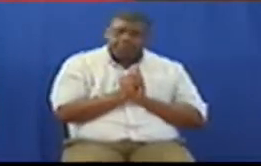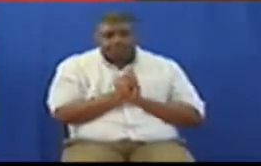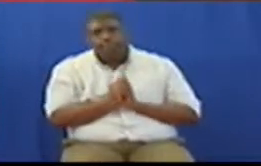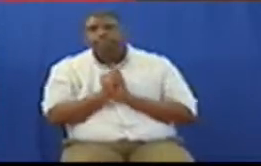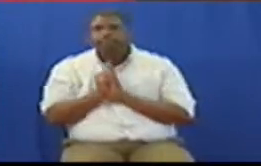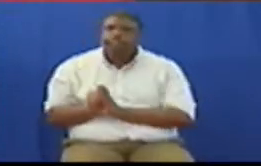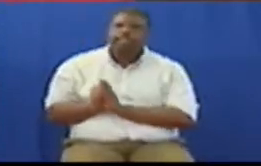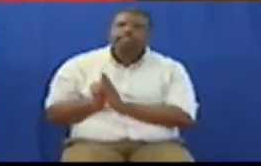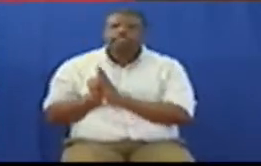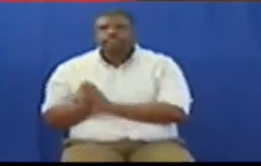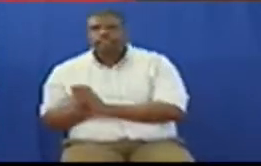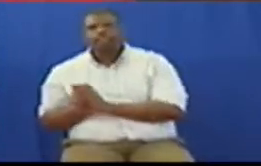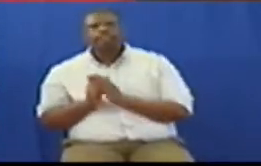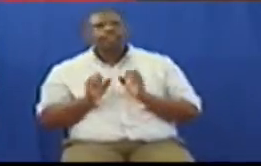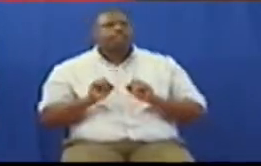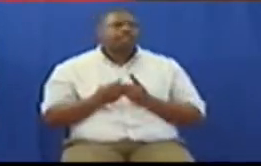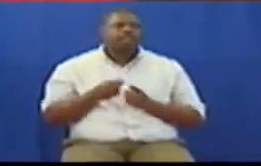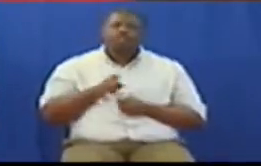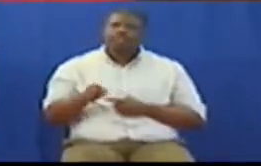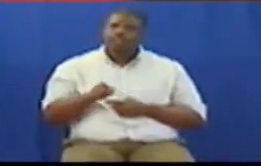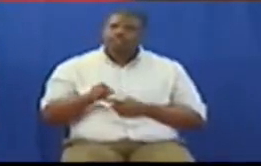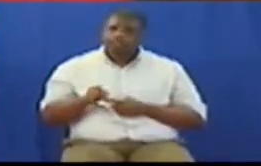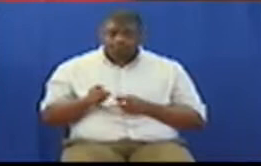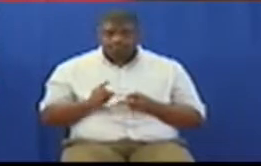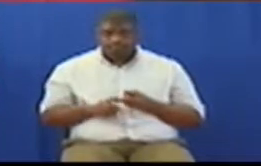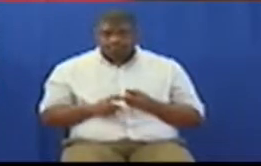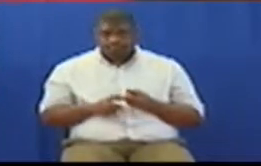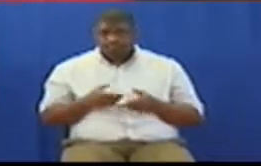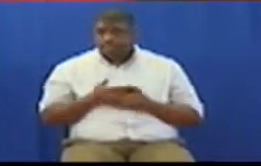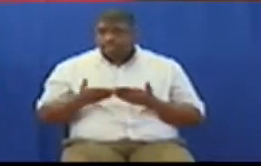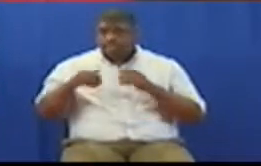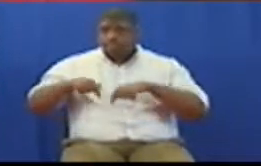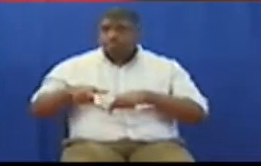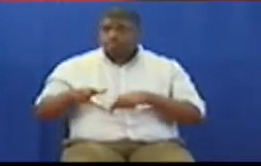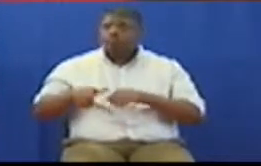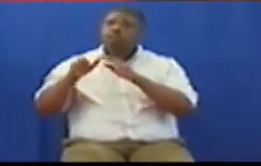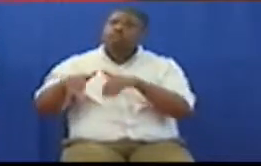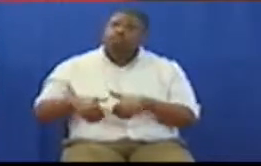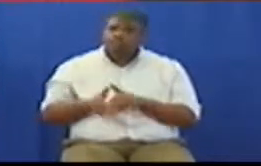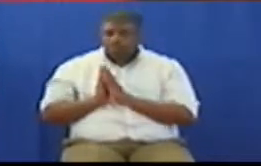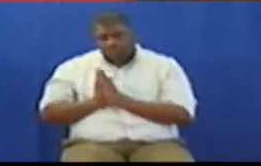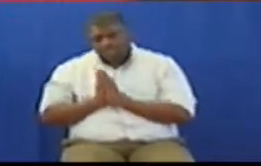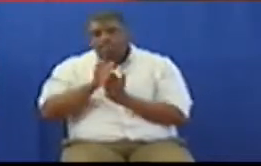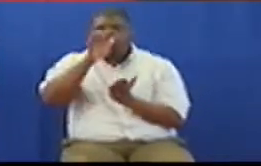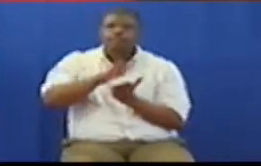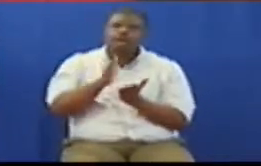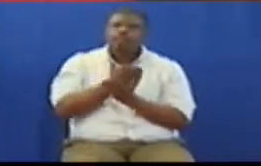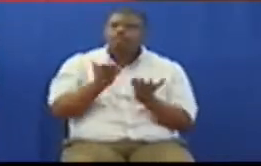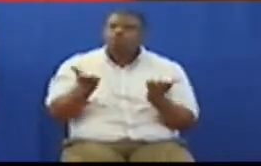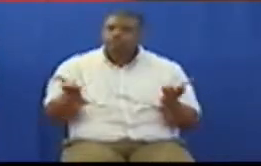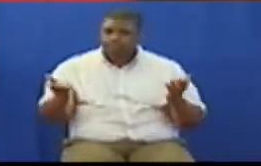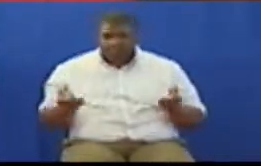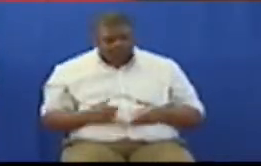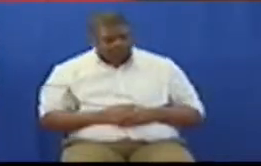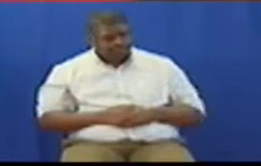uwe na mkusanyiko mkubwa kusali, lakini Mungu yuko kila mahali, au sio? Hata na hapa bungeni tunaweza tukasali, mahali popote ni mahali pa ibada. Kwa